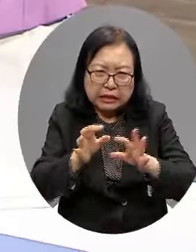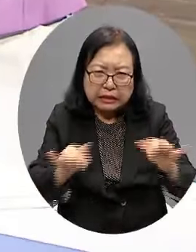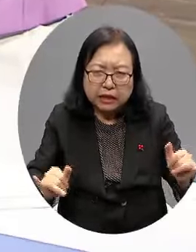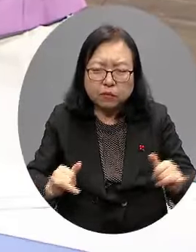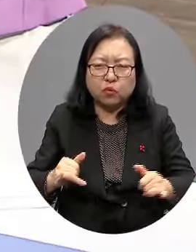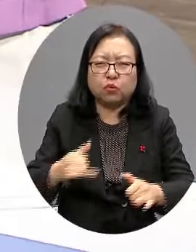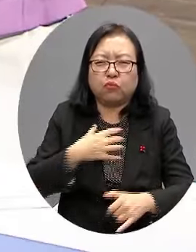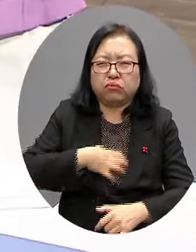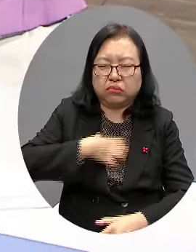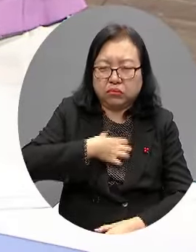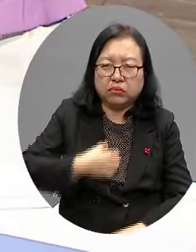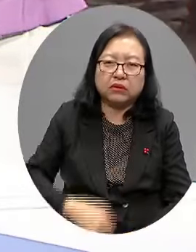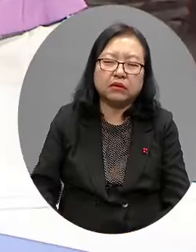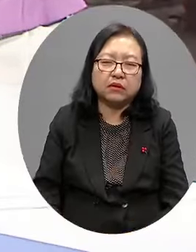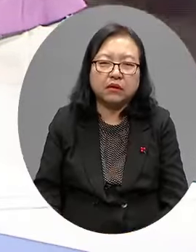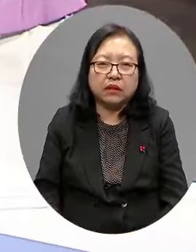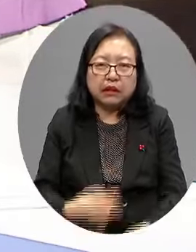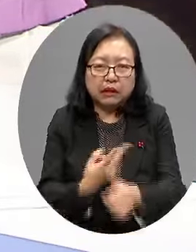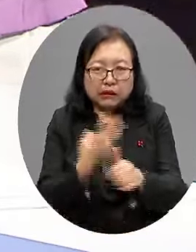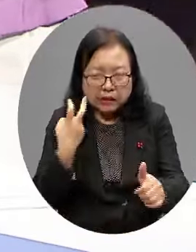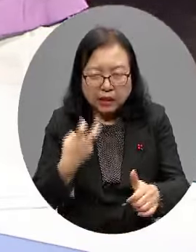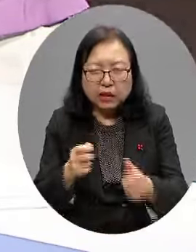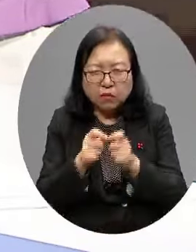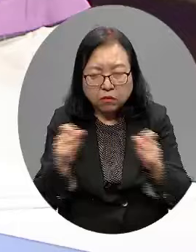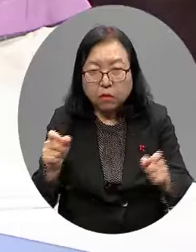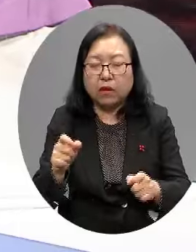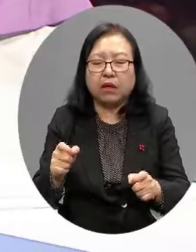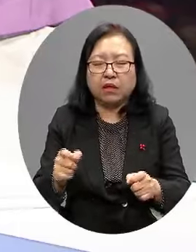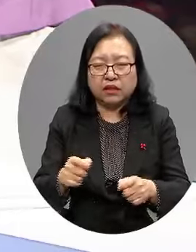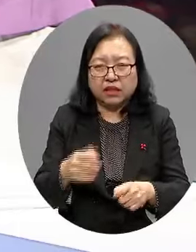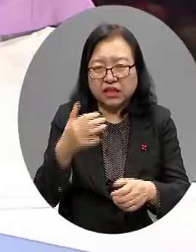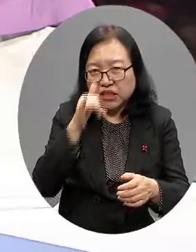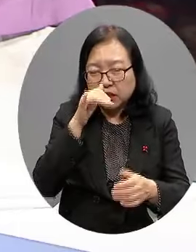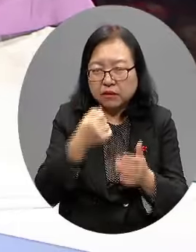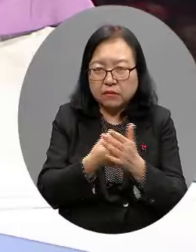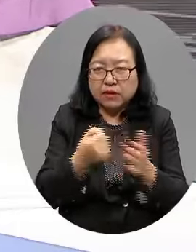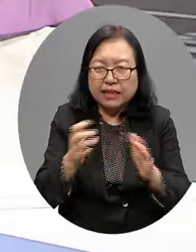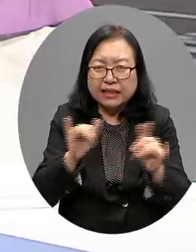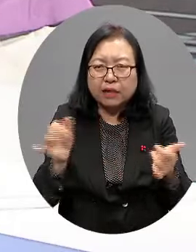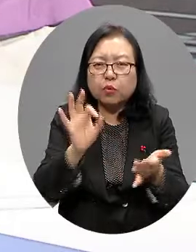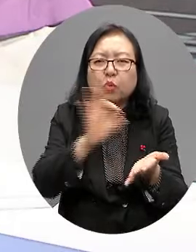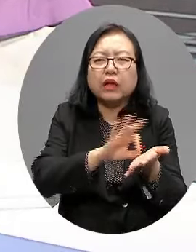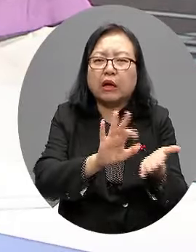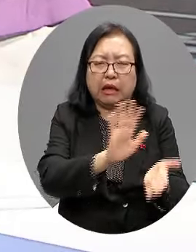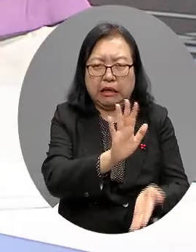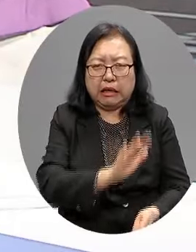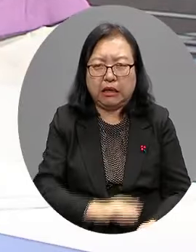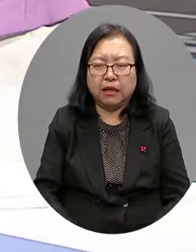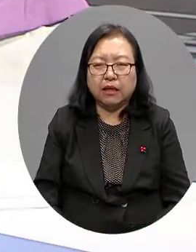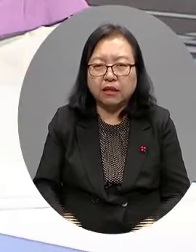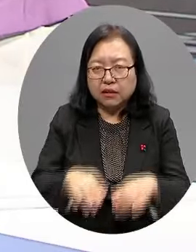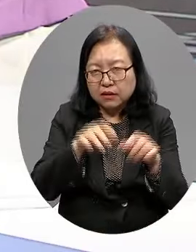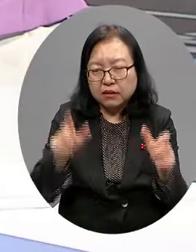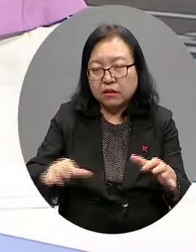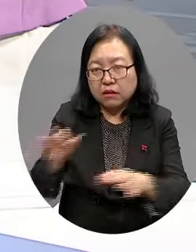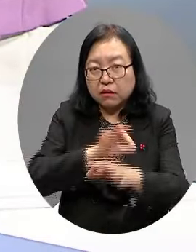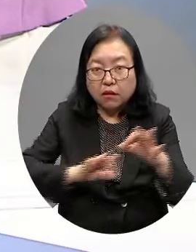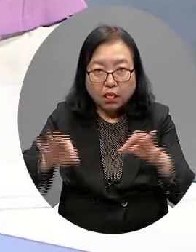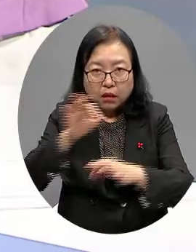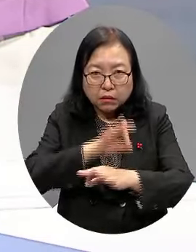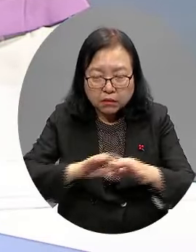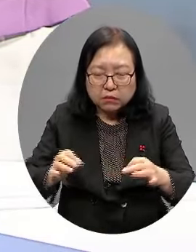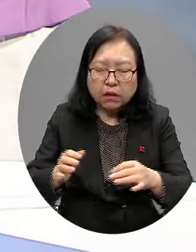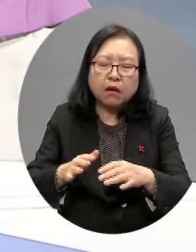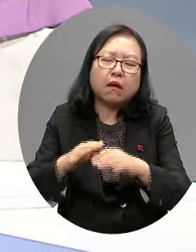여파로 길어지는 탄핵 정국에 지갑이 꽁꽁 닫혔는데 장기 불황을 이어오던 지역 경제가 사실상